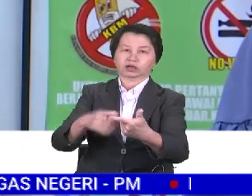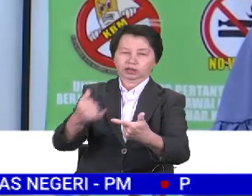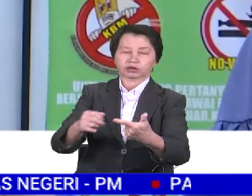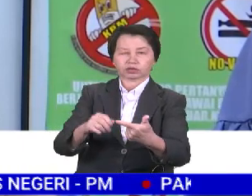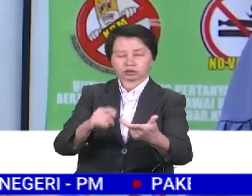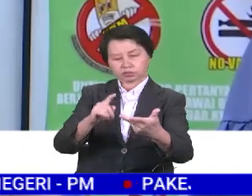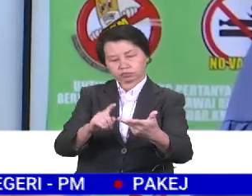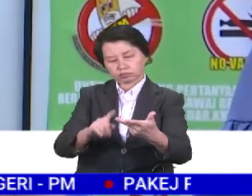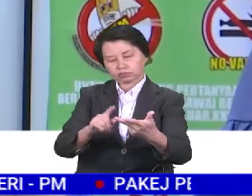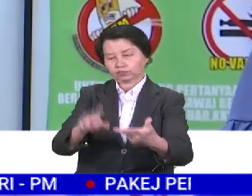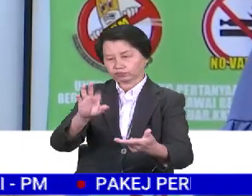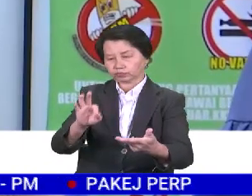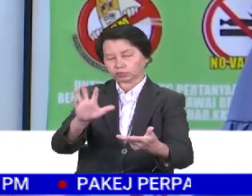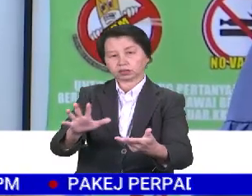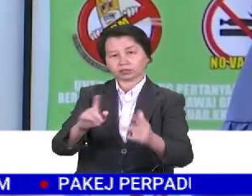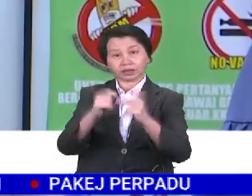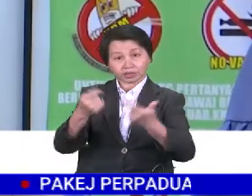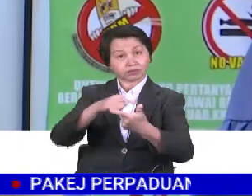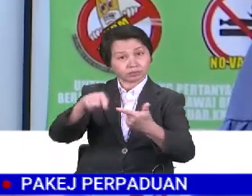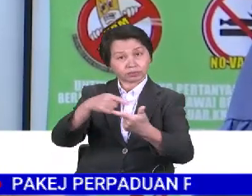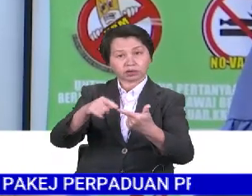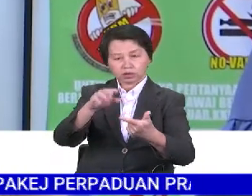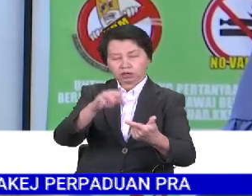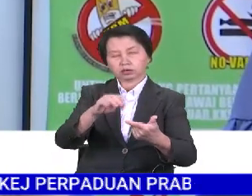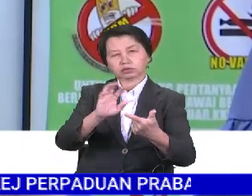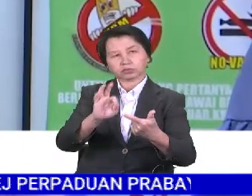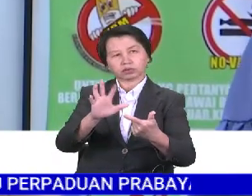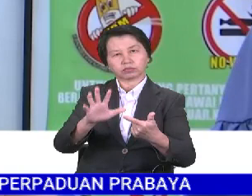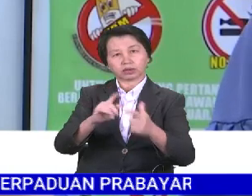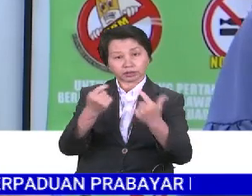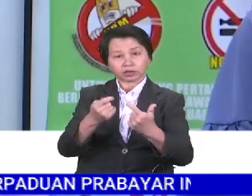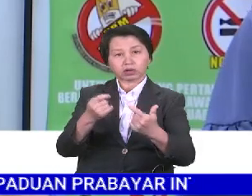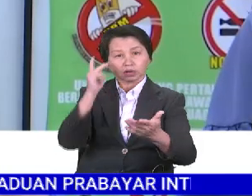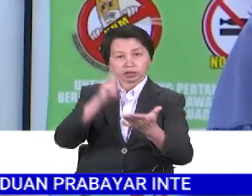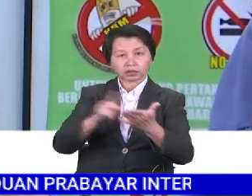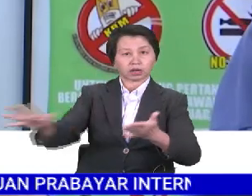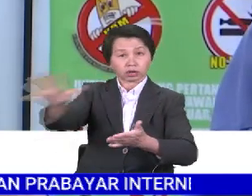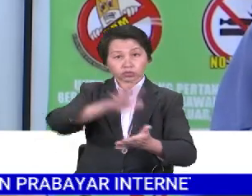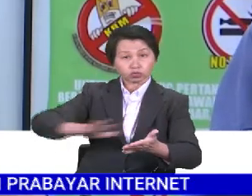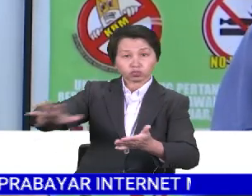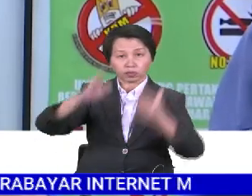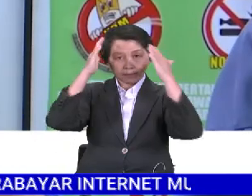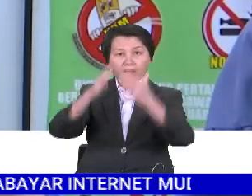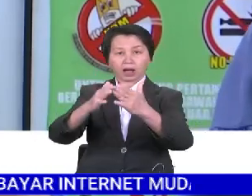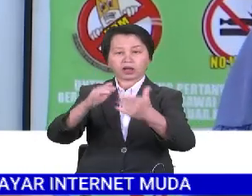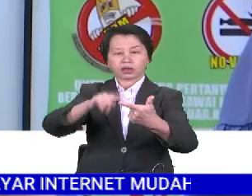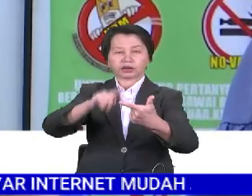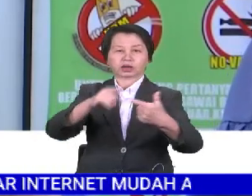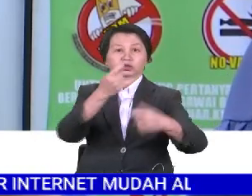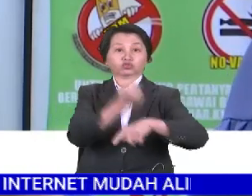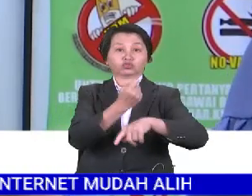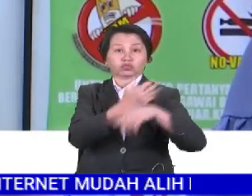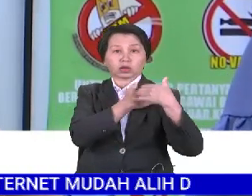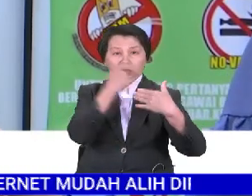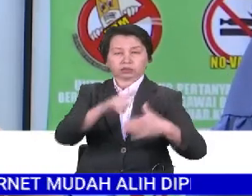95 pasukan ini kita telah kena pasti di seluruh negeri Pahang. Jadi antara tugas mereka adalah untuk